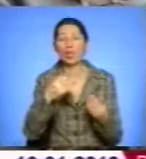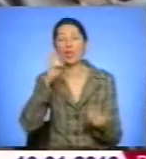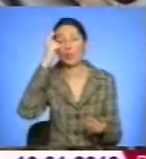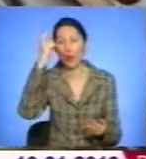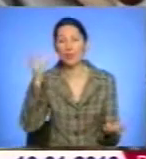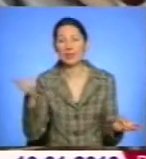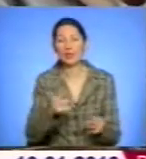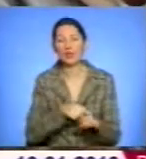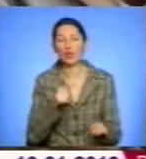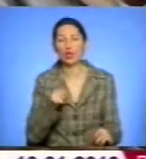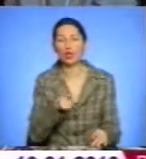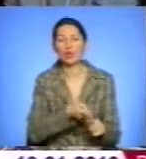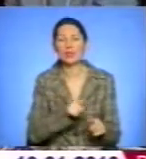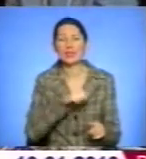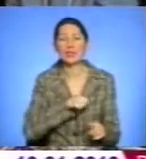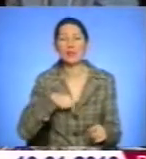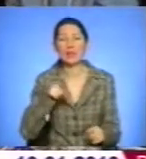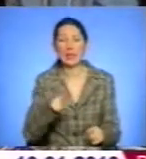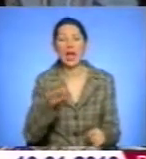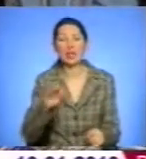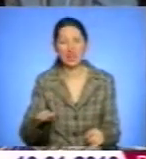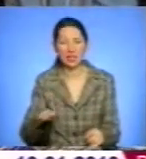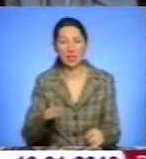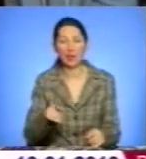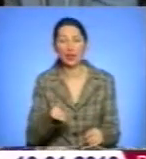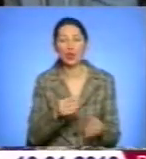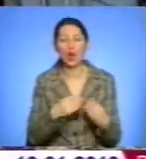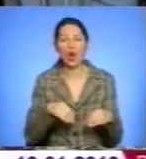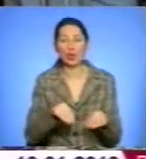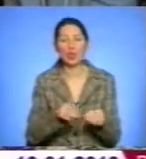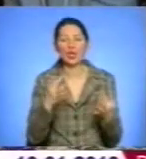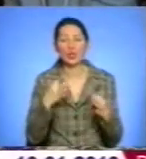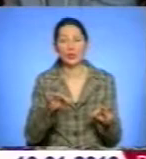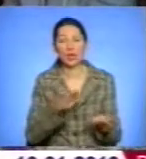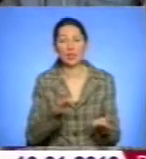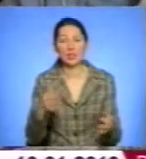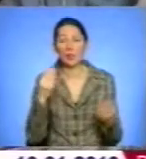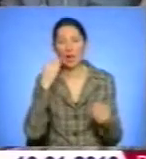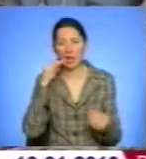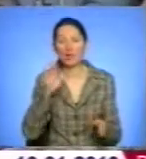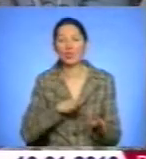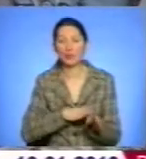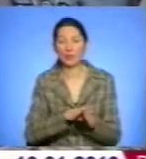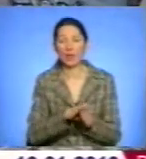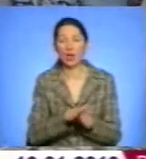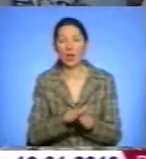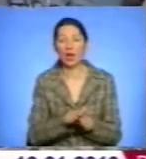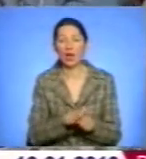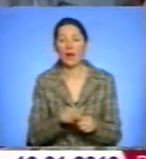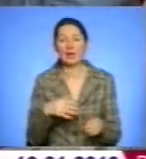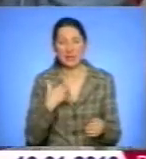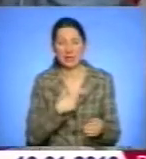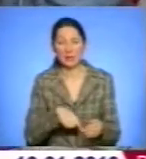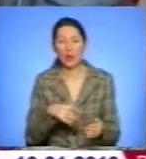це саме та дитина. У тому, що саме родина дозволяє дітям краще реалізувати себе, прийомна мама переконалася